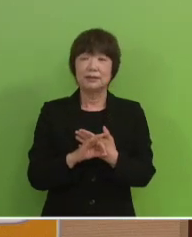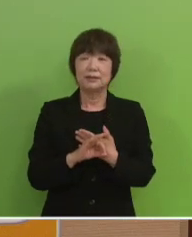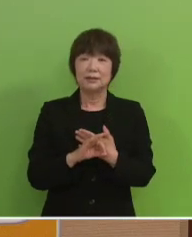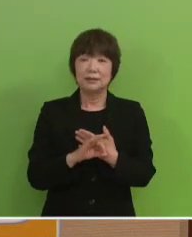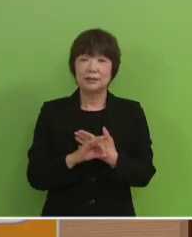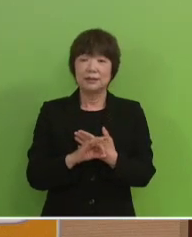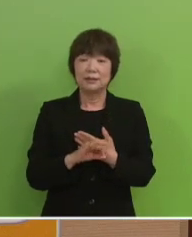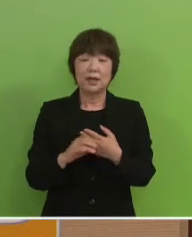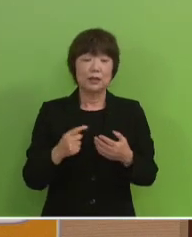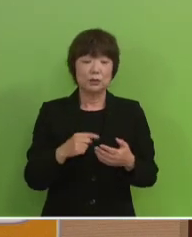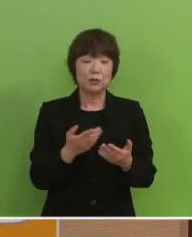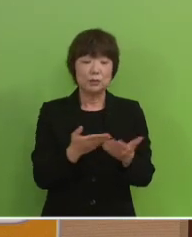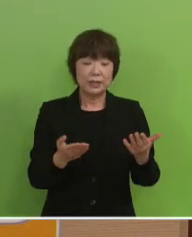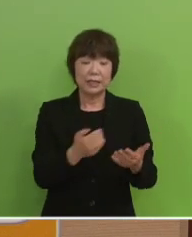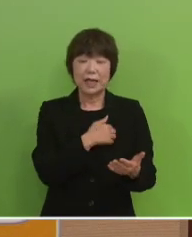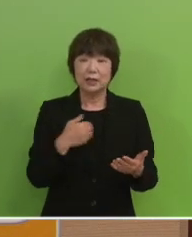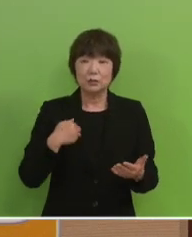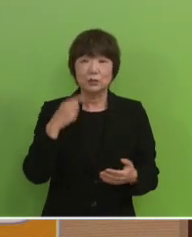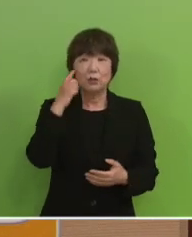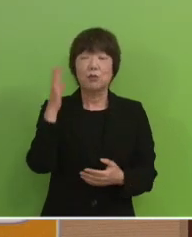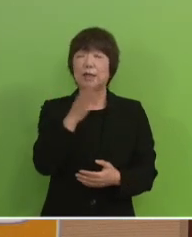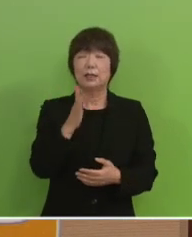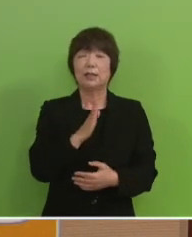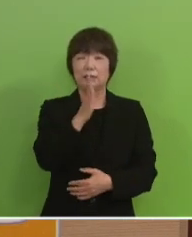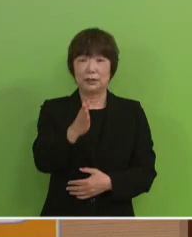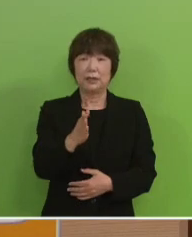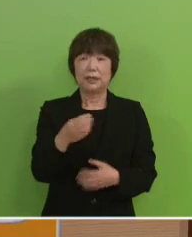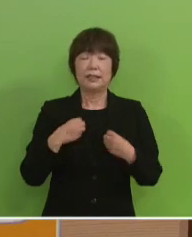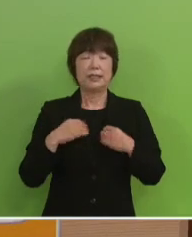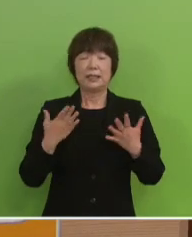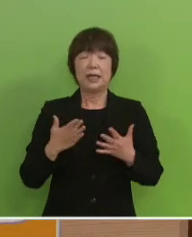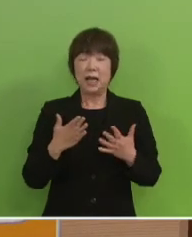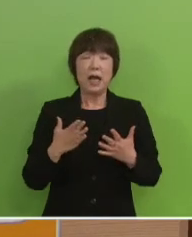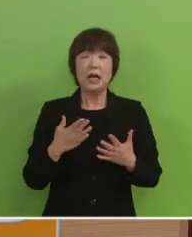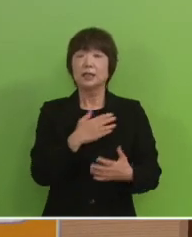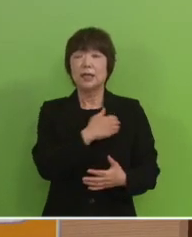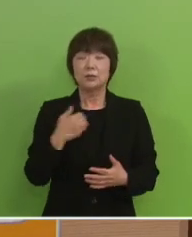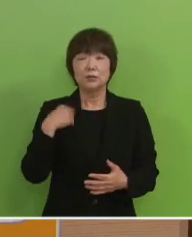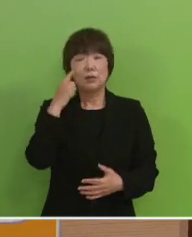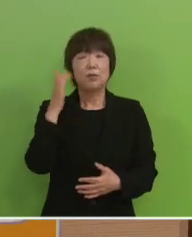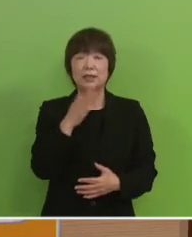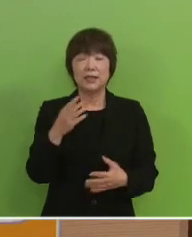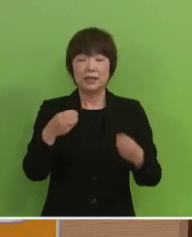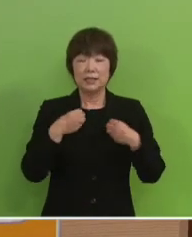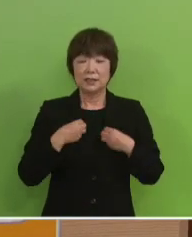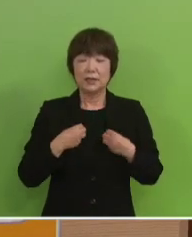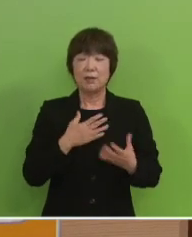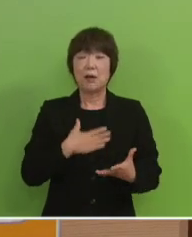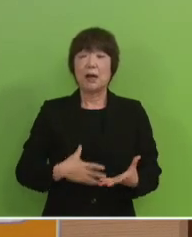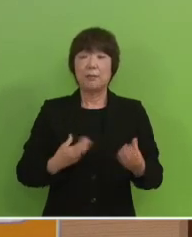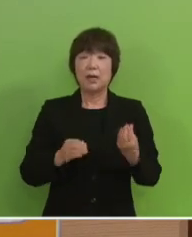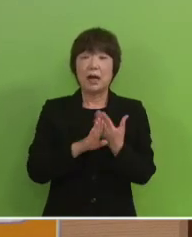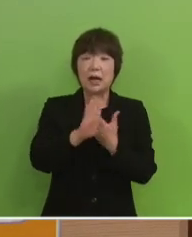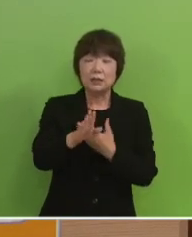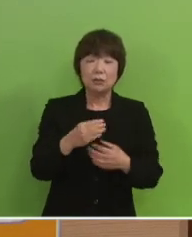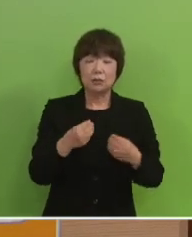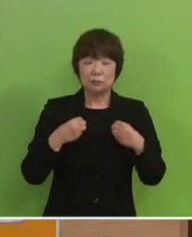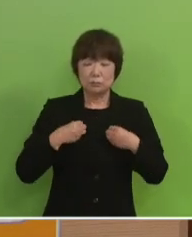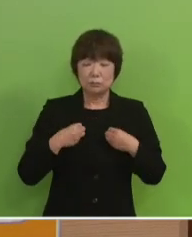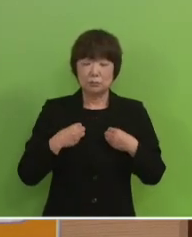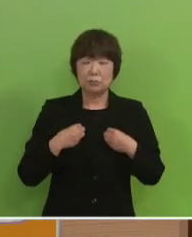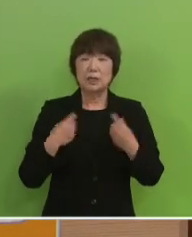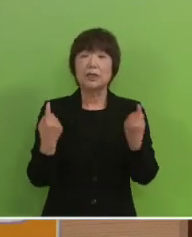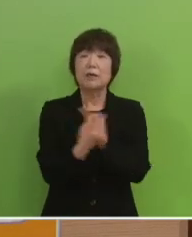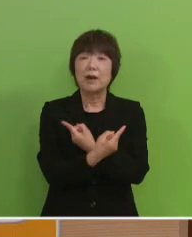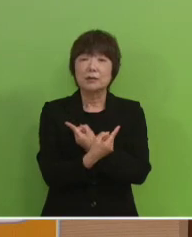でた大丈夫だとは思わないでください一体一旦異性が出ても数字したって発症して陽性に